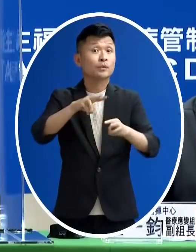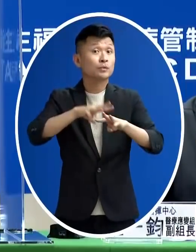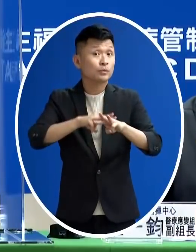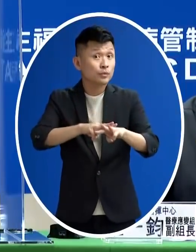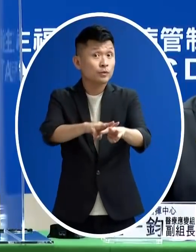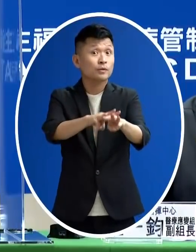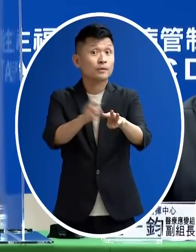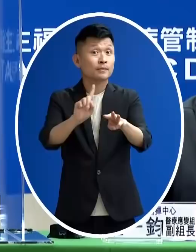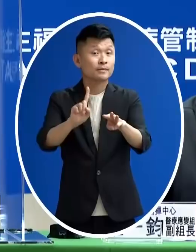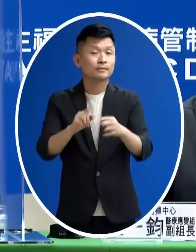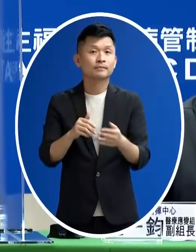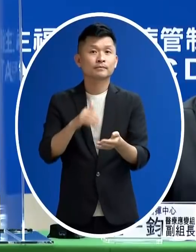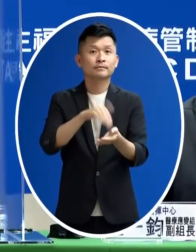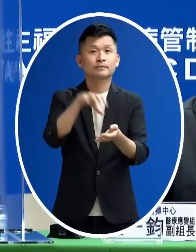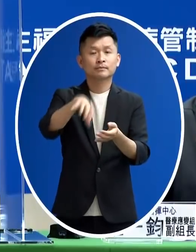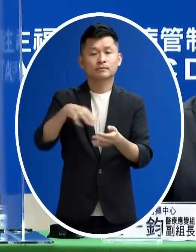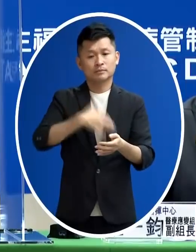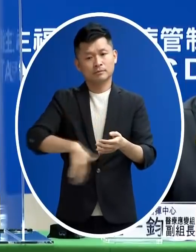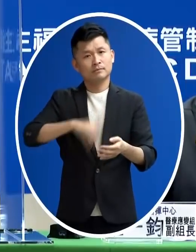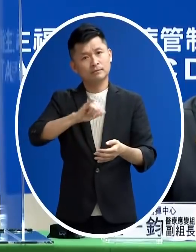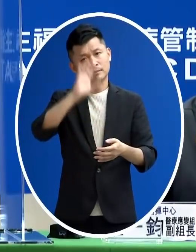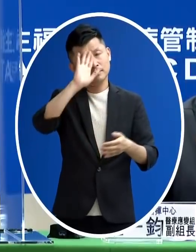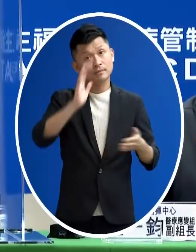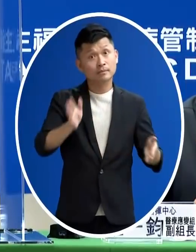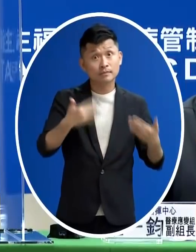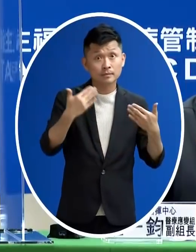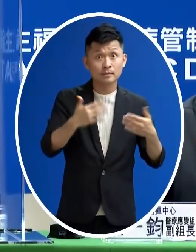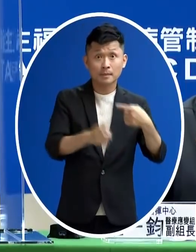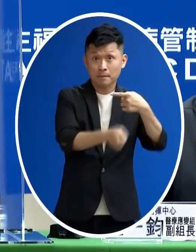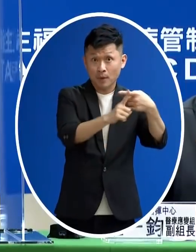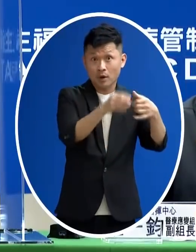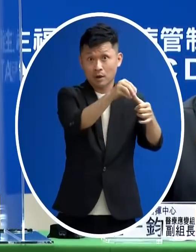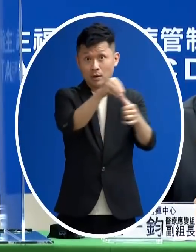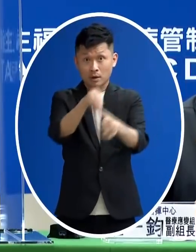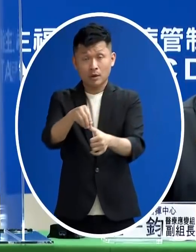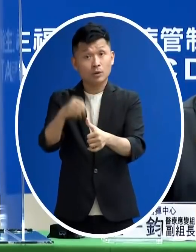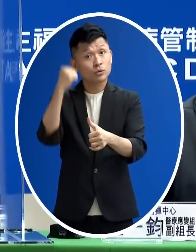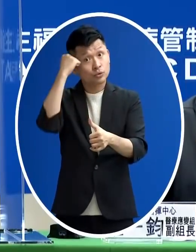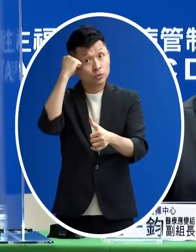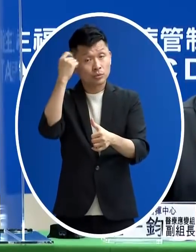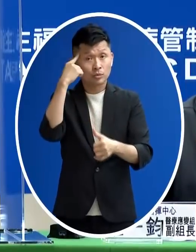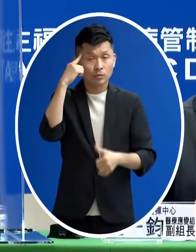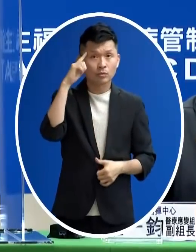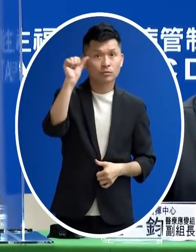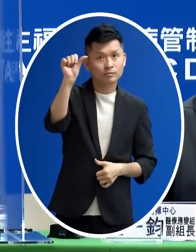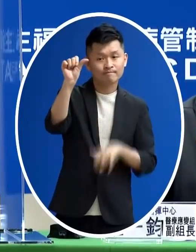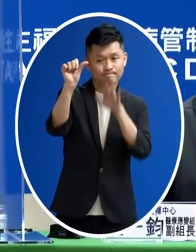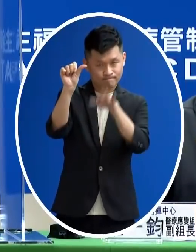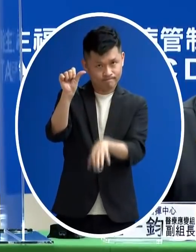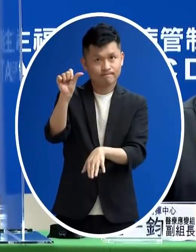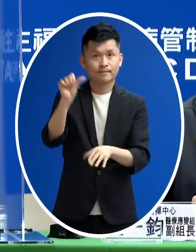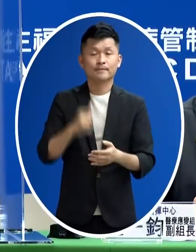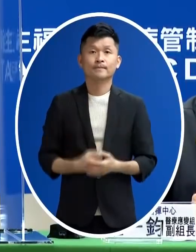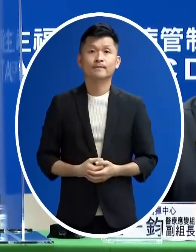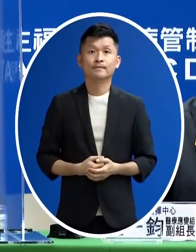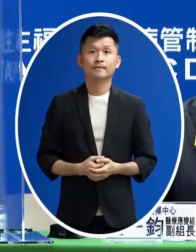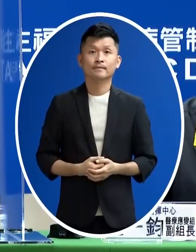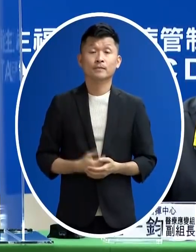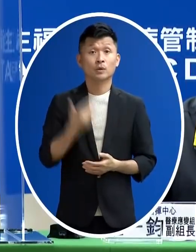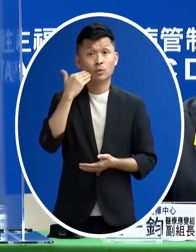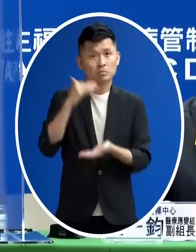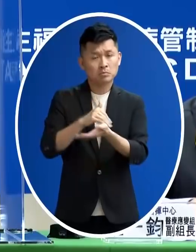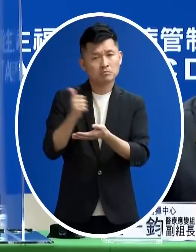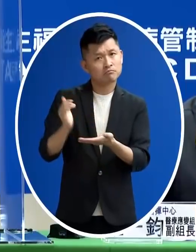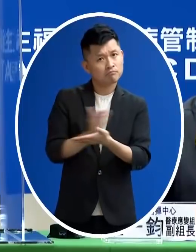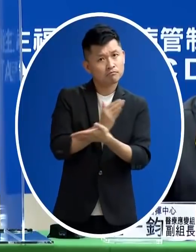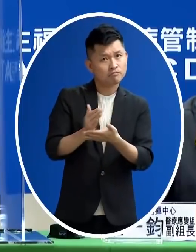则医院收治无症状轻症的确诊者，住院天数以不超过5天为原则。如今医师